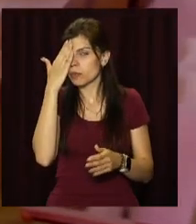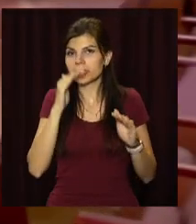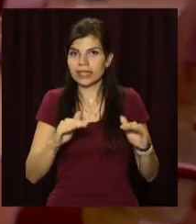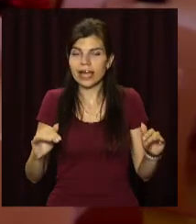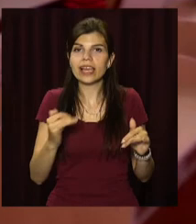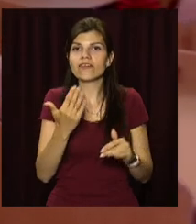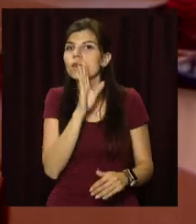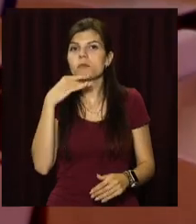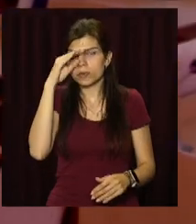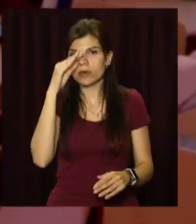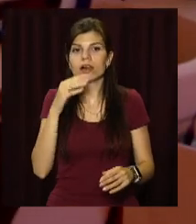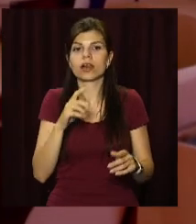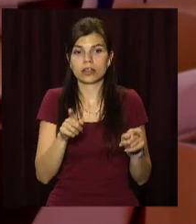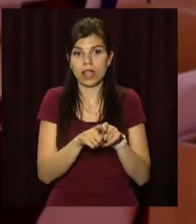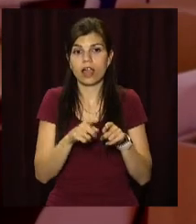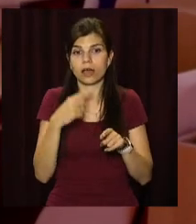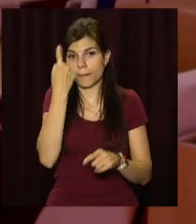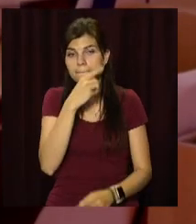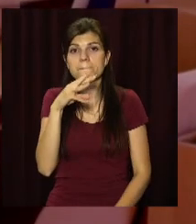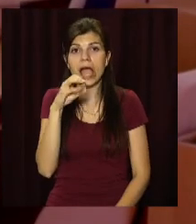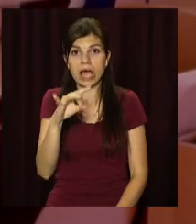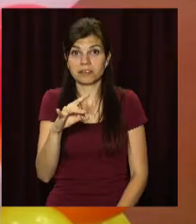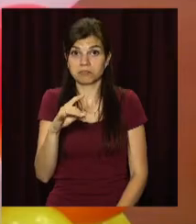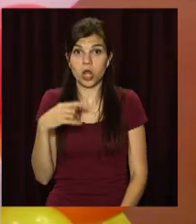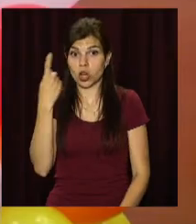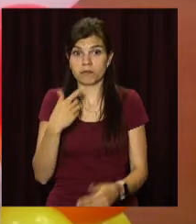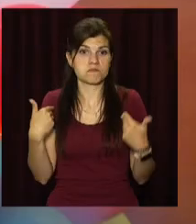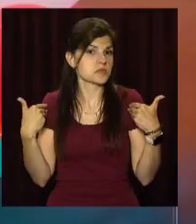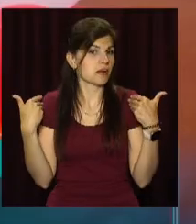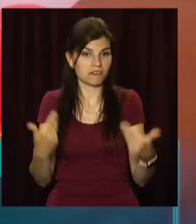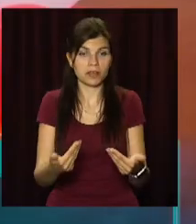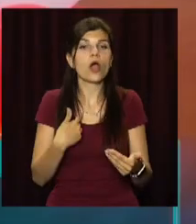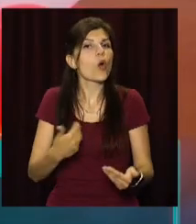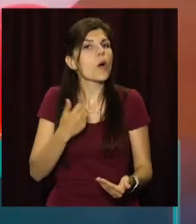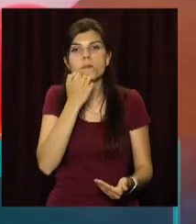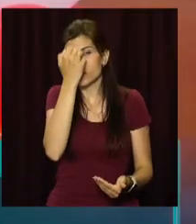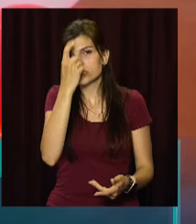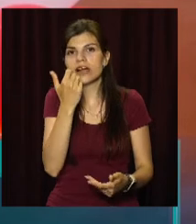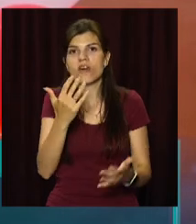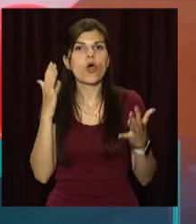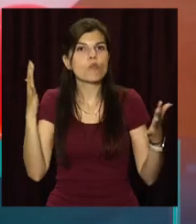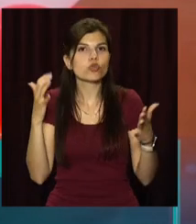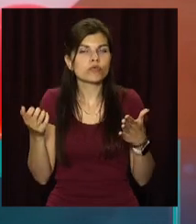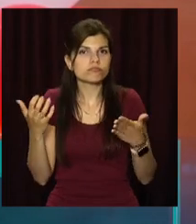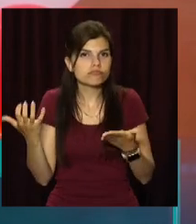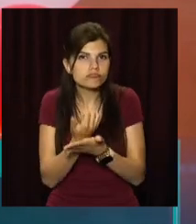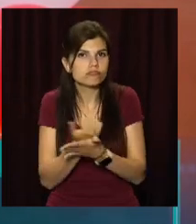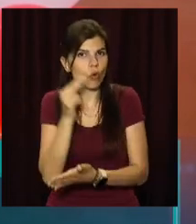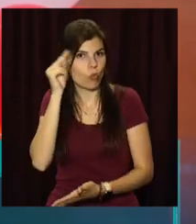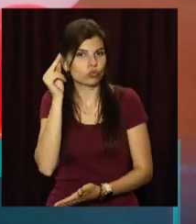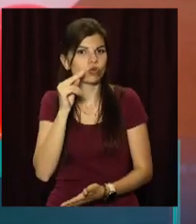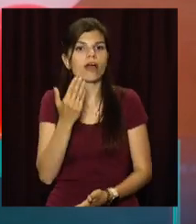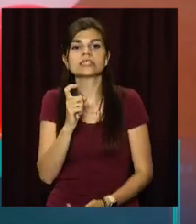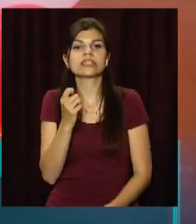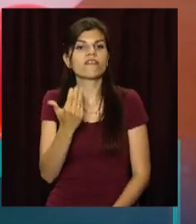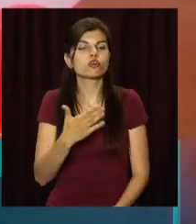та їхніх батьків вітав особисто міський голова Кам'янського. Я хочу вас поблагодарить за ваші високі досягнення в учебі, за